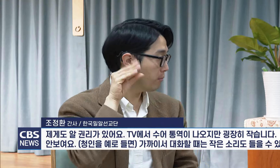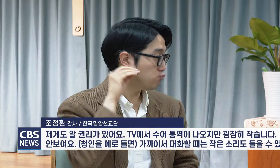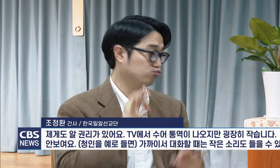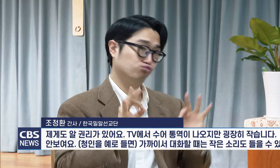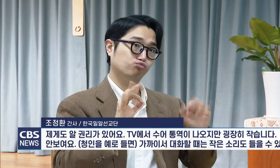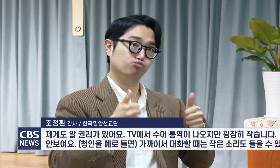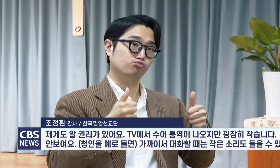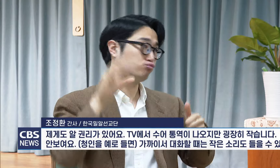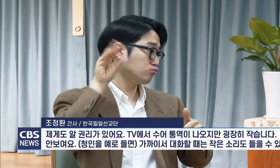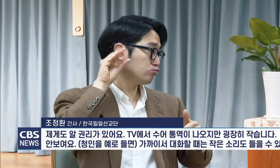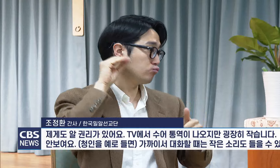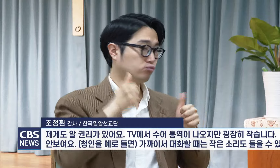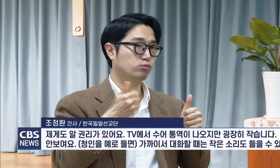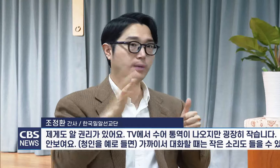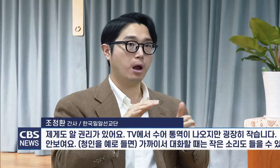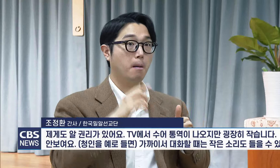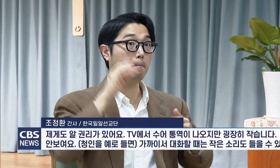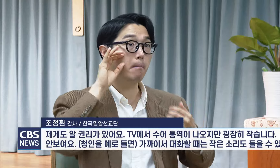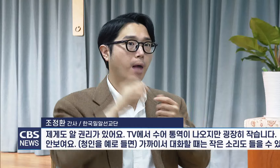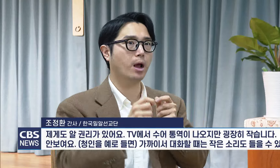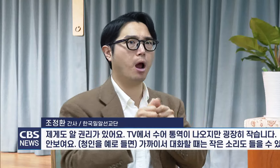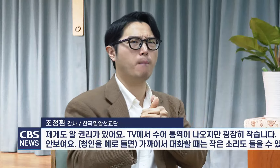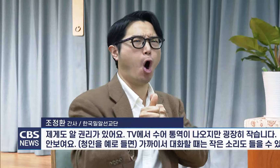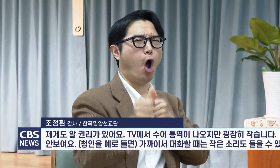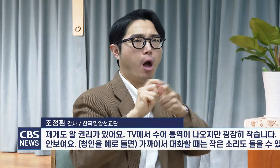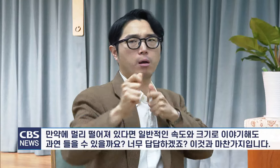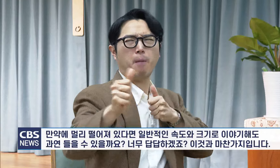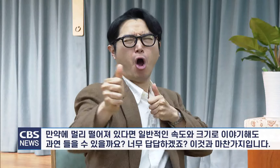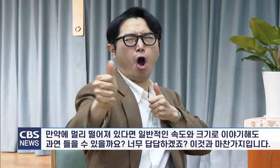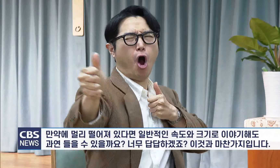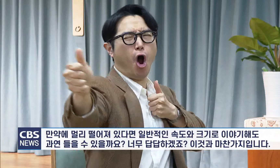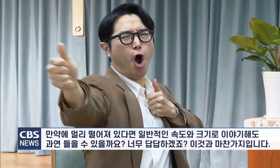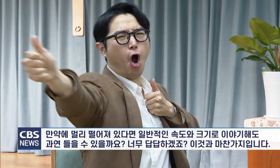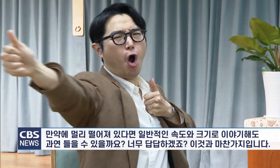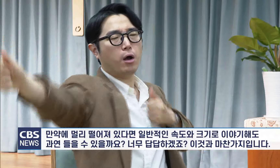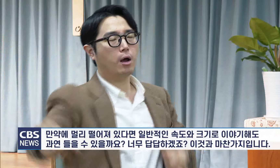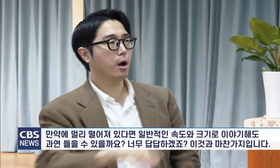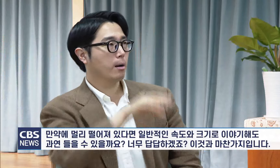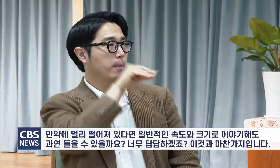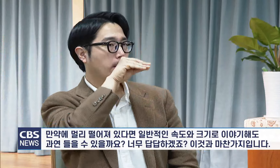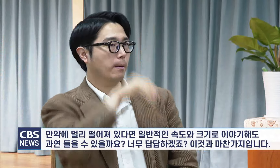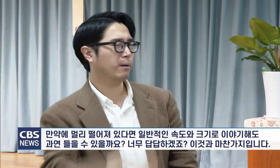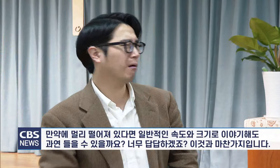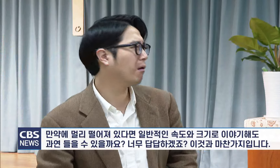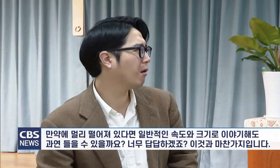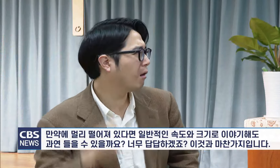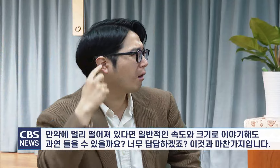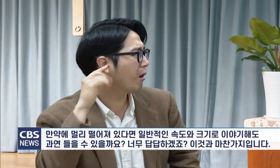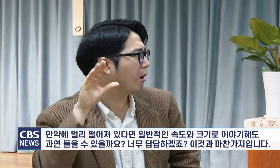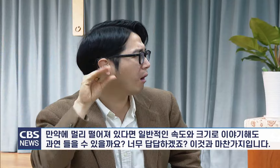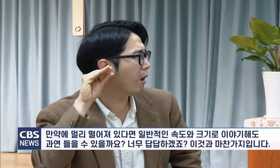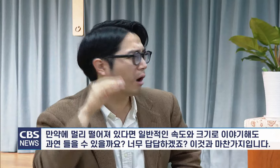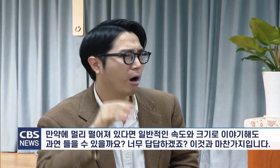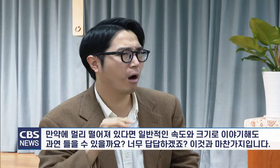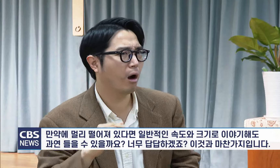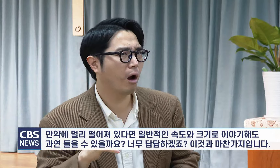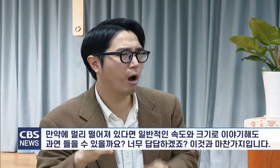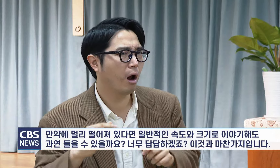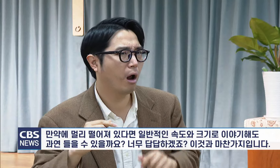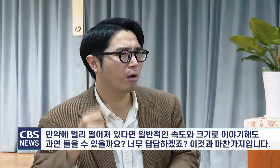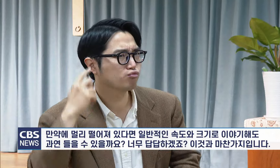가까이서 대화할 때는 작은 소리도 들을 수 있죠. 만약에 멀리 떨어져 있다면 일반적인 속도와 크기로 이야기해도 과연 들을 수